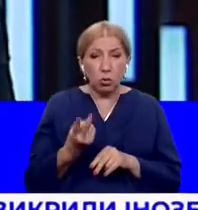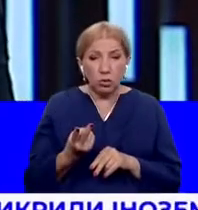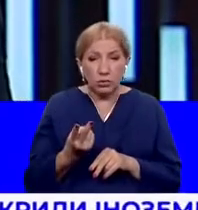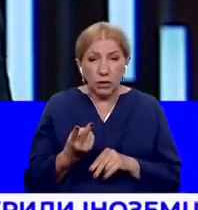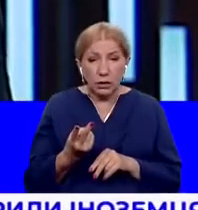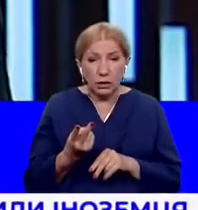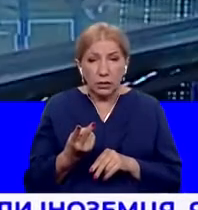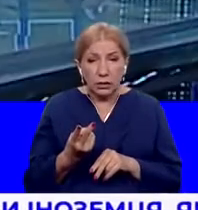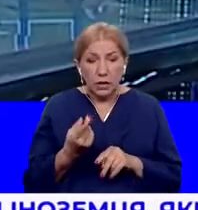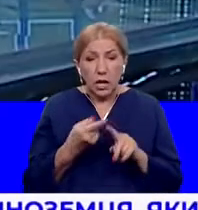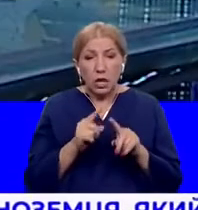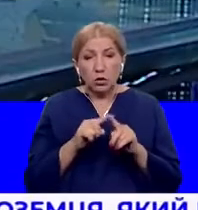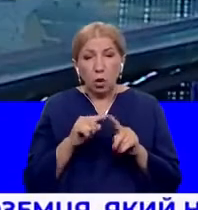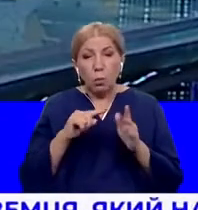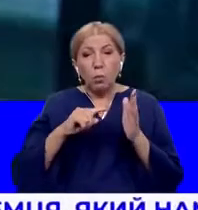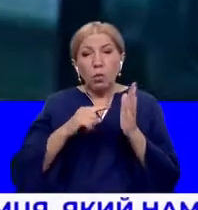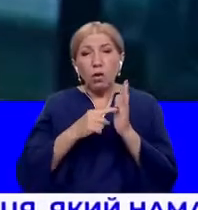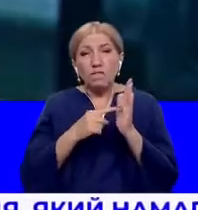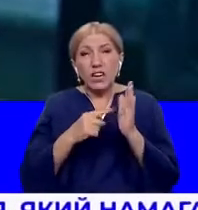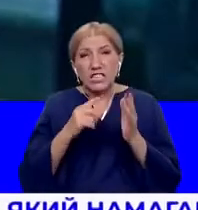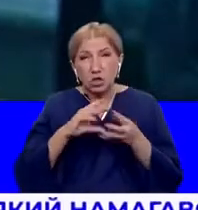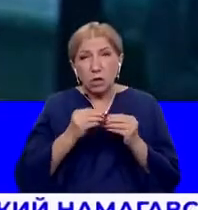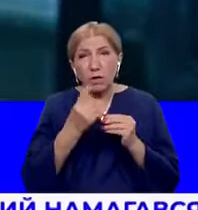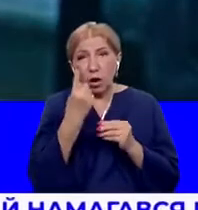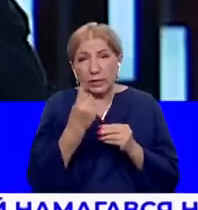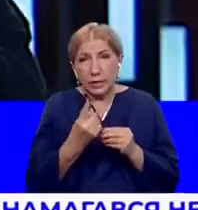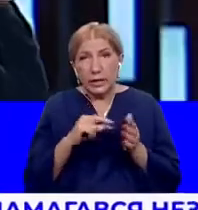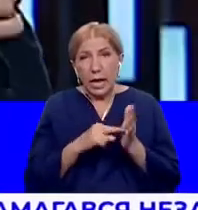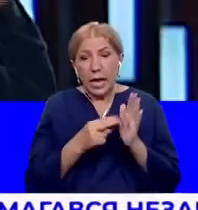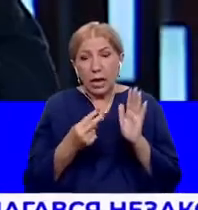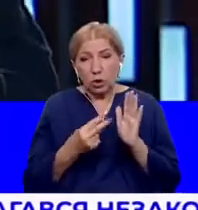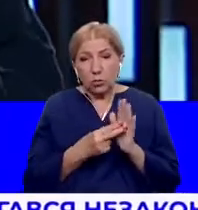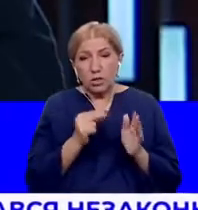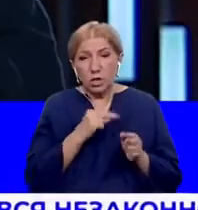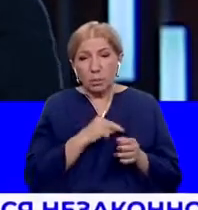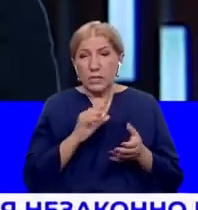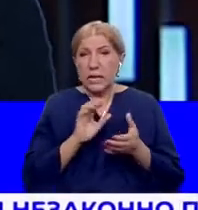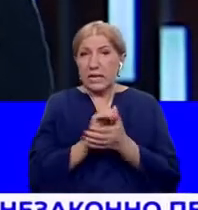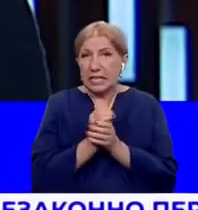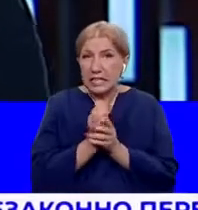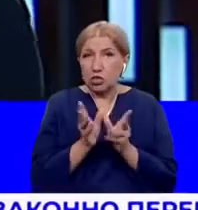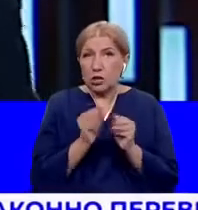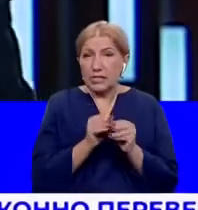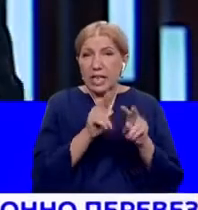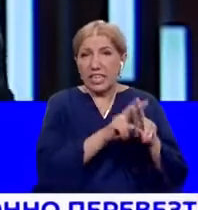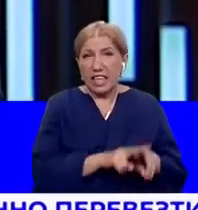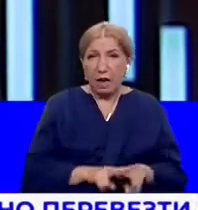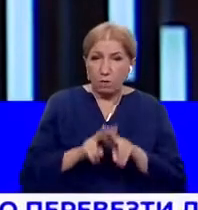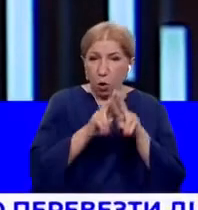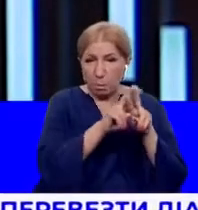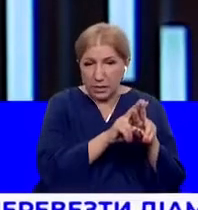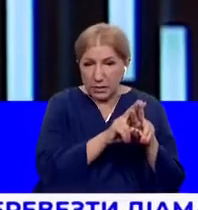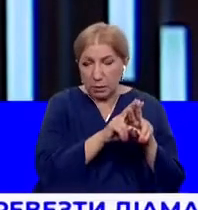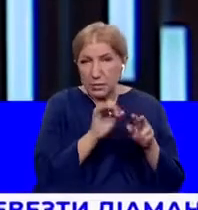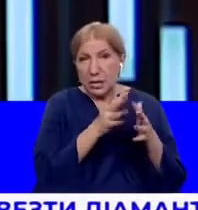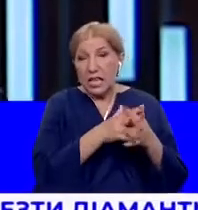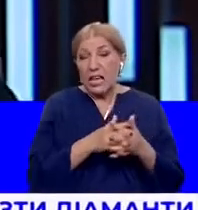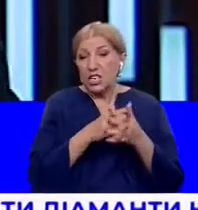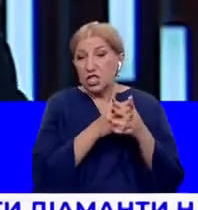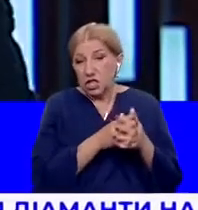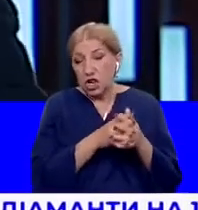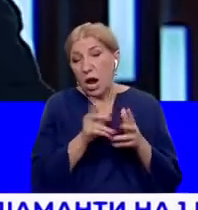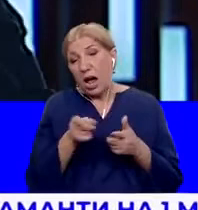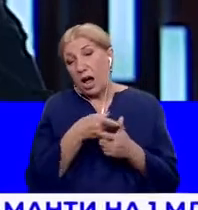тому, я зараз висновок один, на вашому... або працювати економічно більш тісно з Європейським Союзом і зі Сполученими